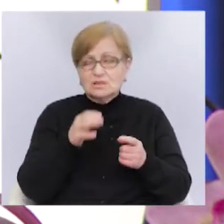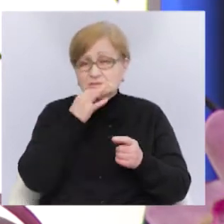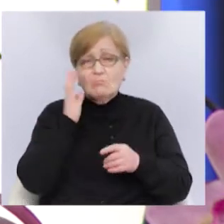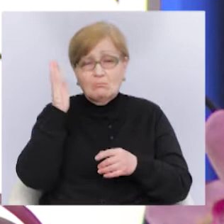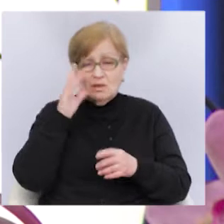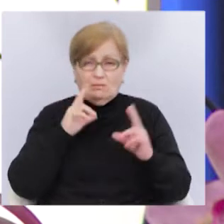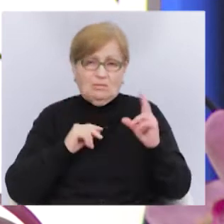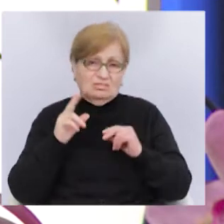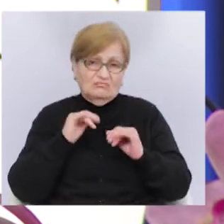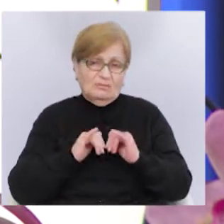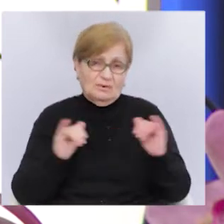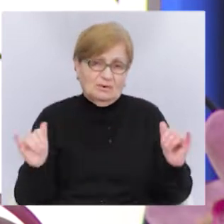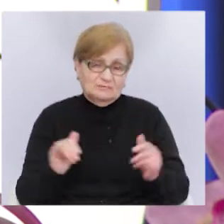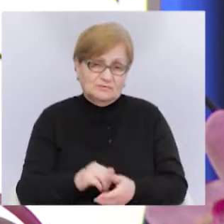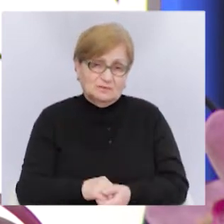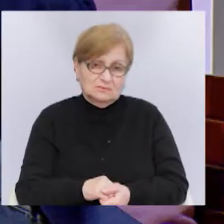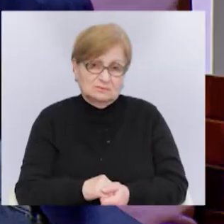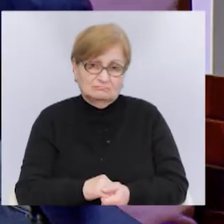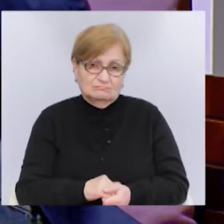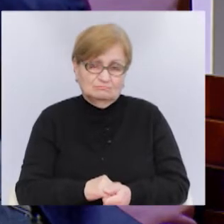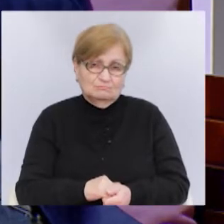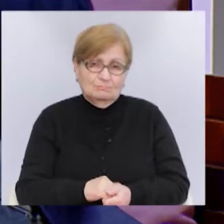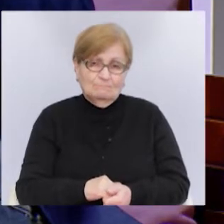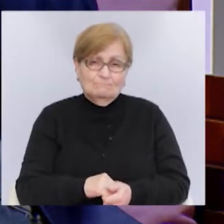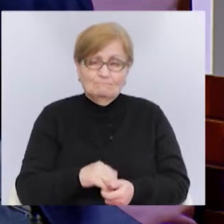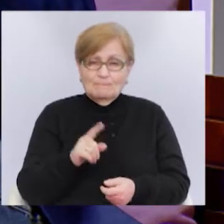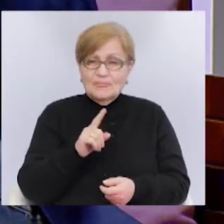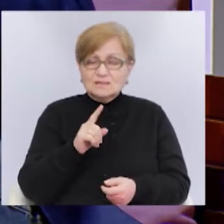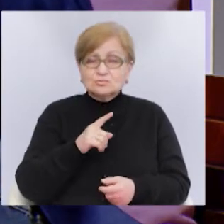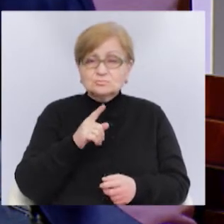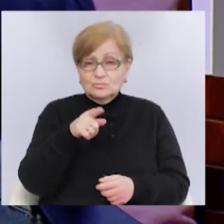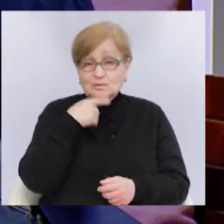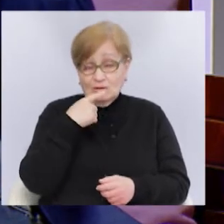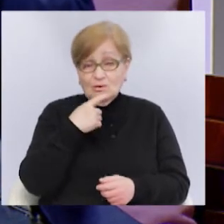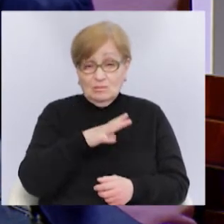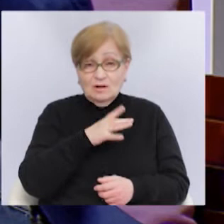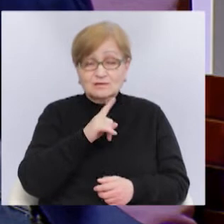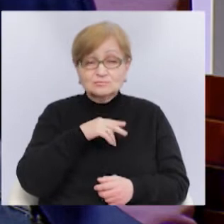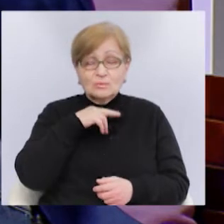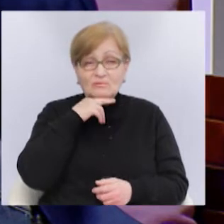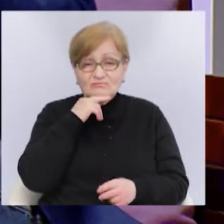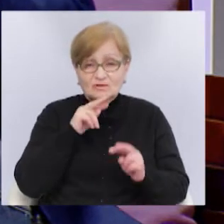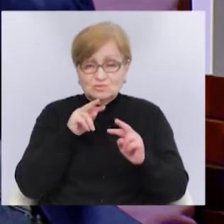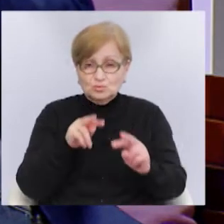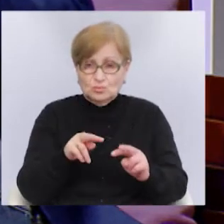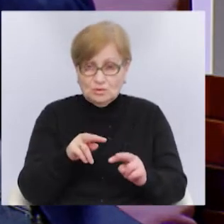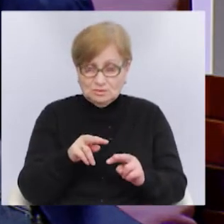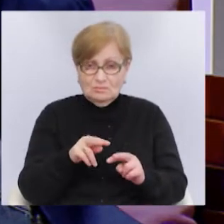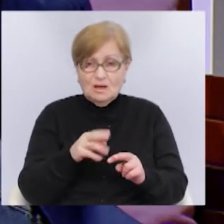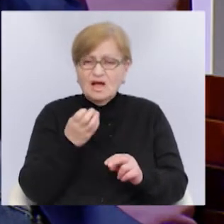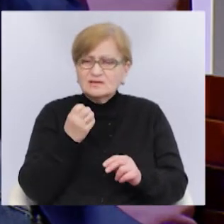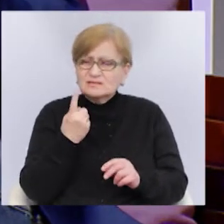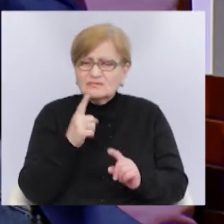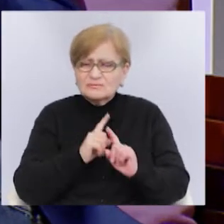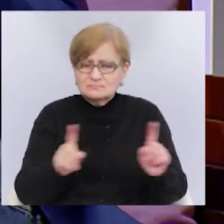მე მეტყველებას. აჰა, გასაგებია. გარკვეულწილად ისაუბრეთ, თქვა და აი რას უნდა მივაქციოთ ყურადღება, ხო? კიდევ თუ არის რაიმე და აი